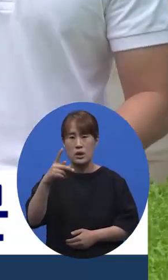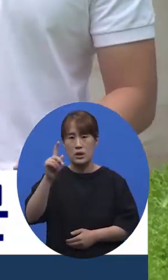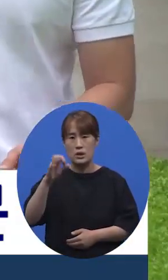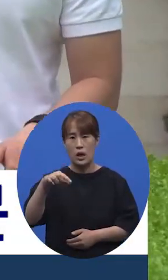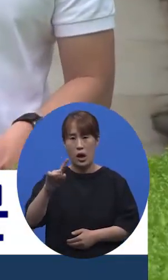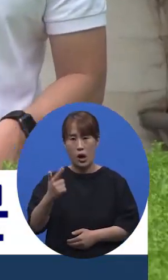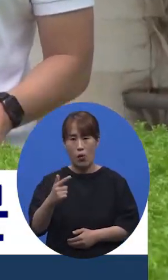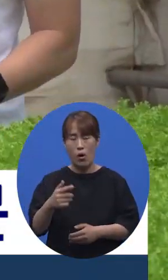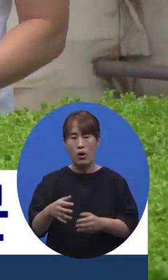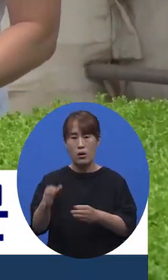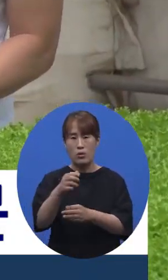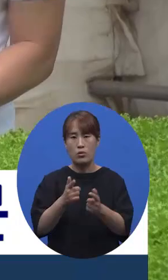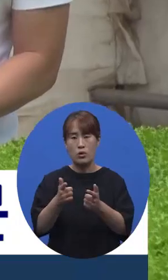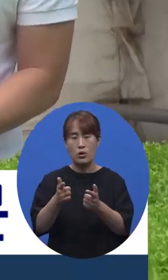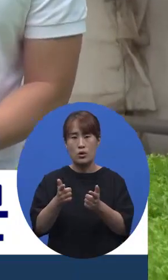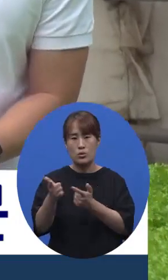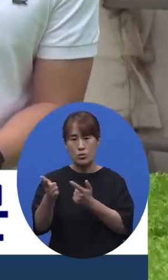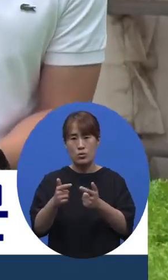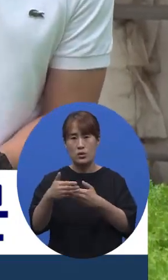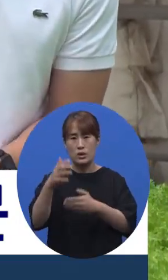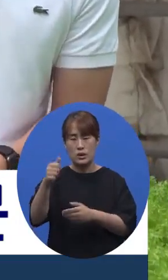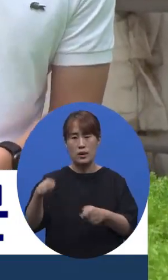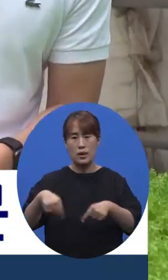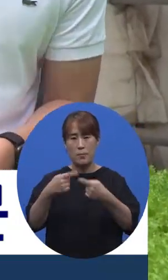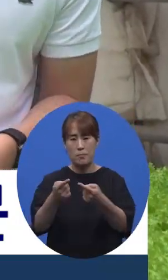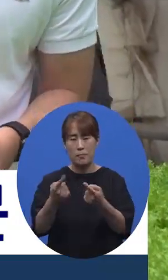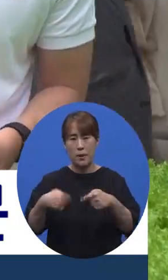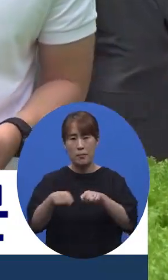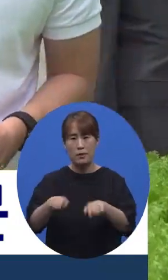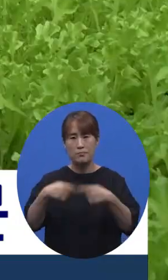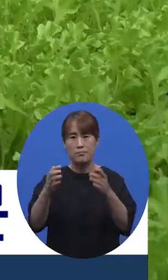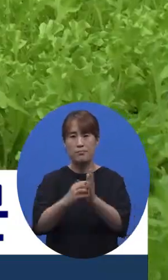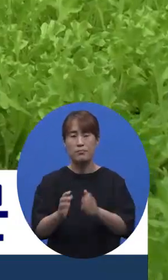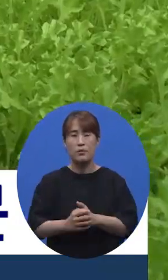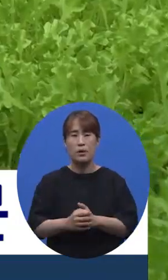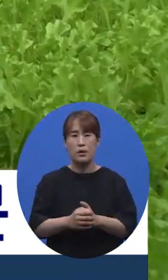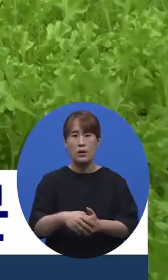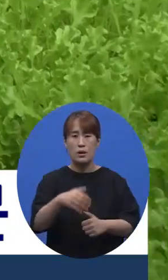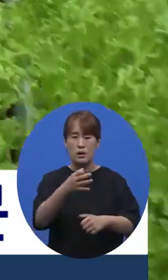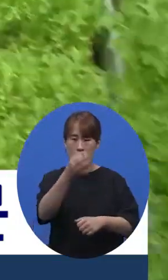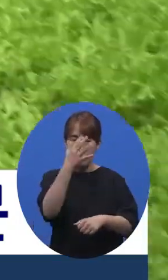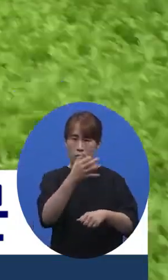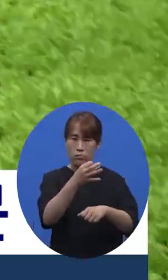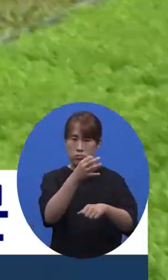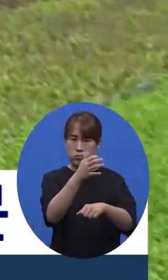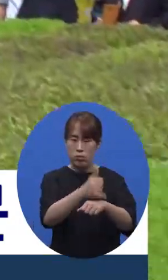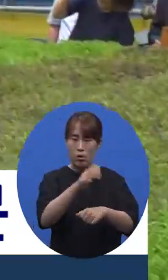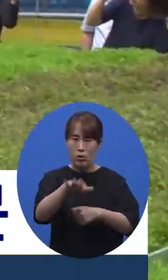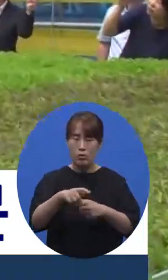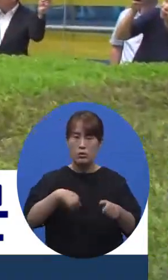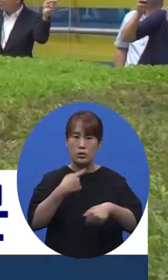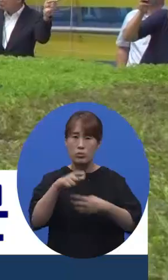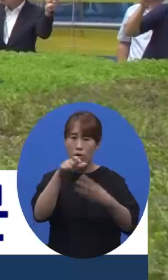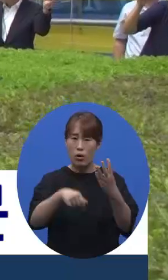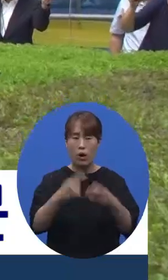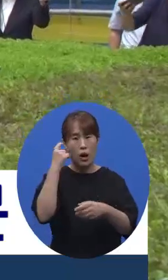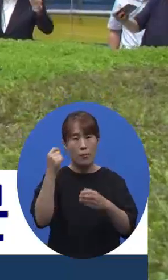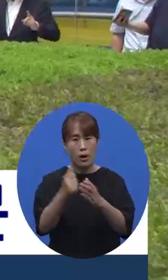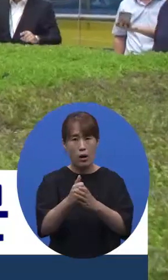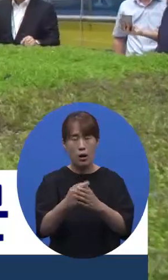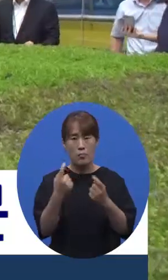최창원 경제 조정 실정 등이 함께 했습니다 이번 방문은 스마트 팡 환경 제어 기술을 자체